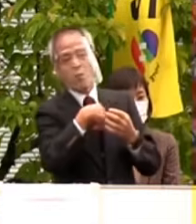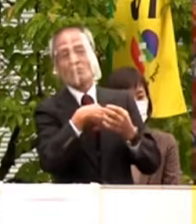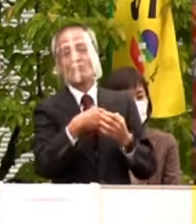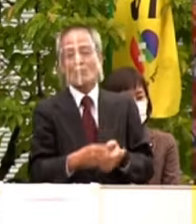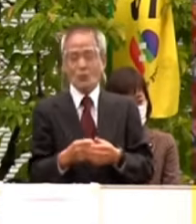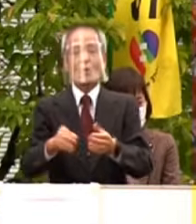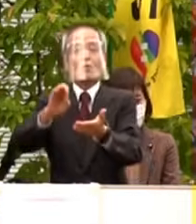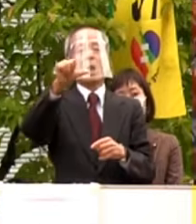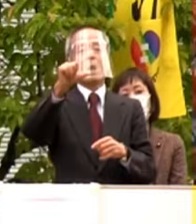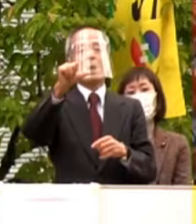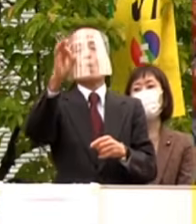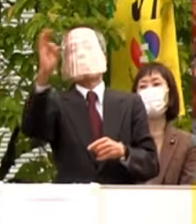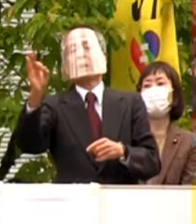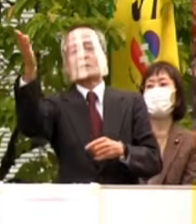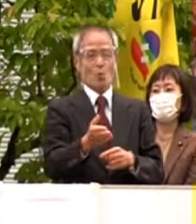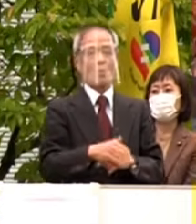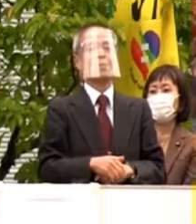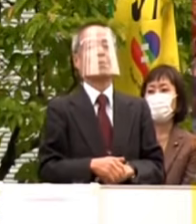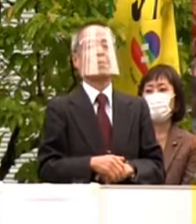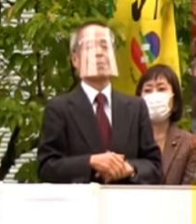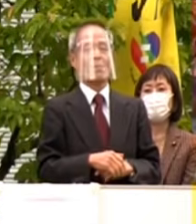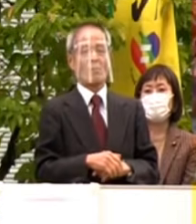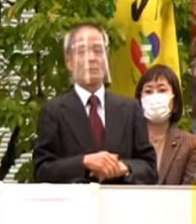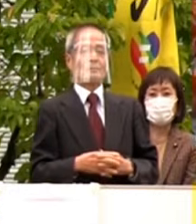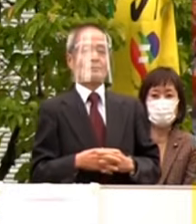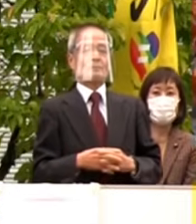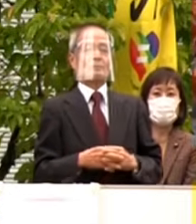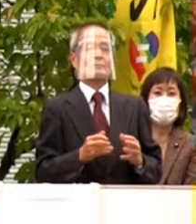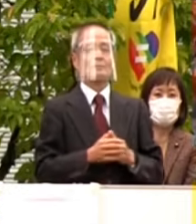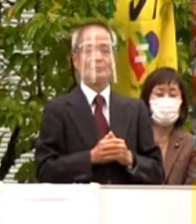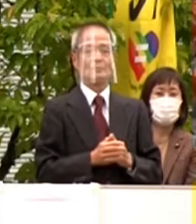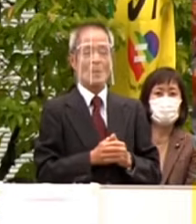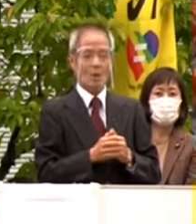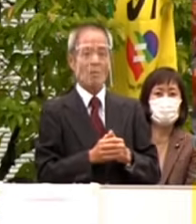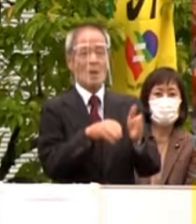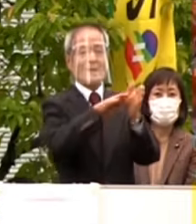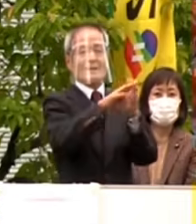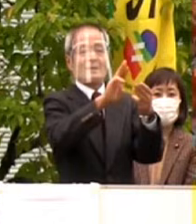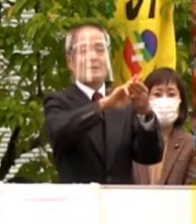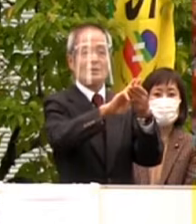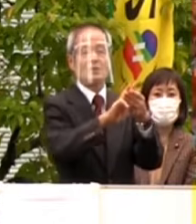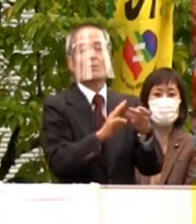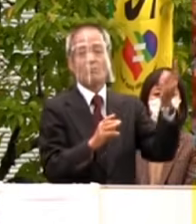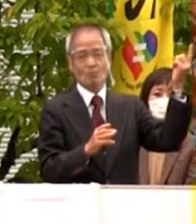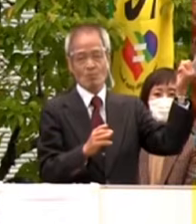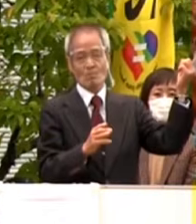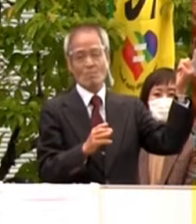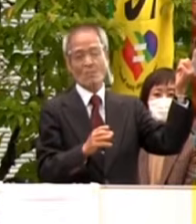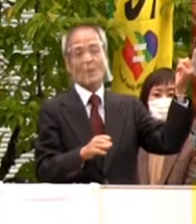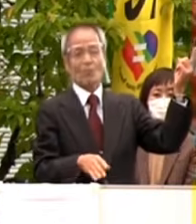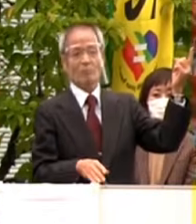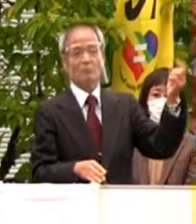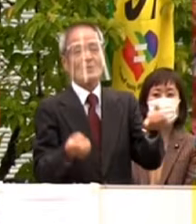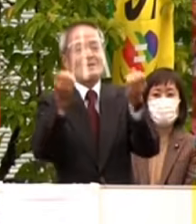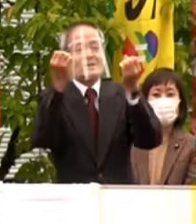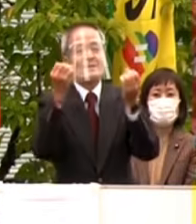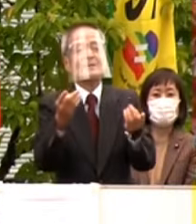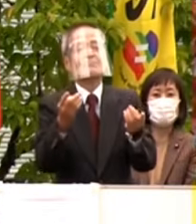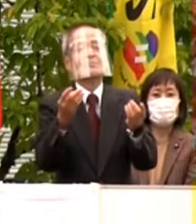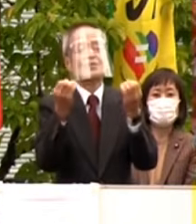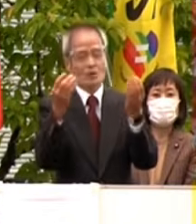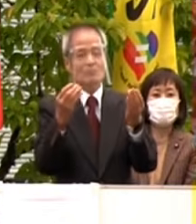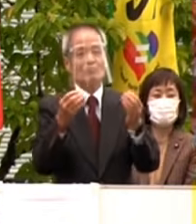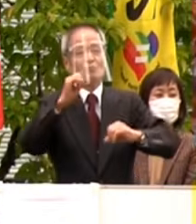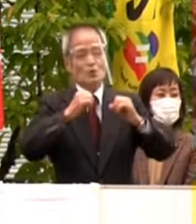んか。皆さん、岸田首相は口では新自由主義からの転換を言うんですが、今私が述